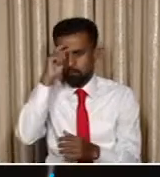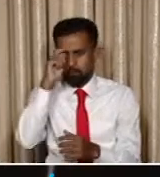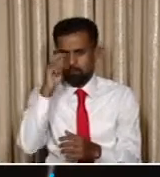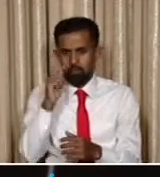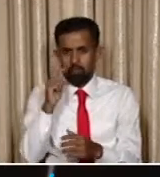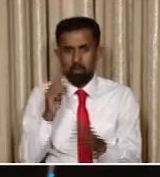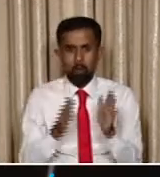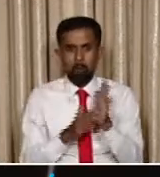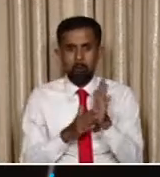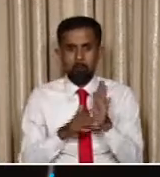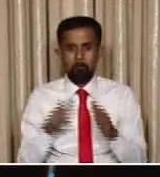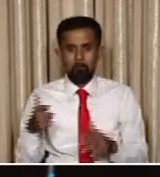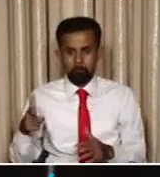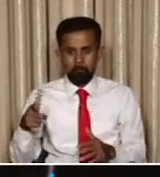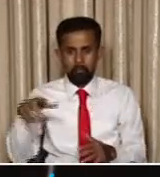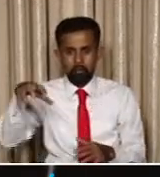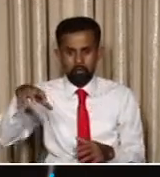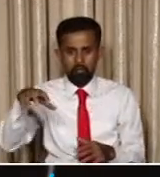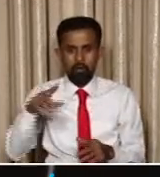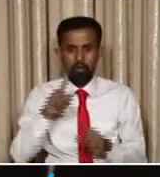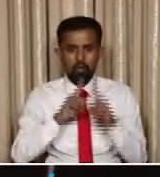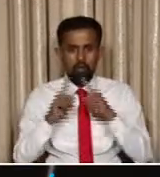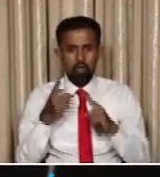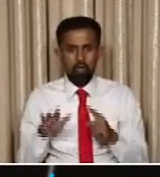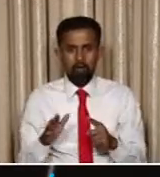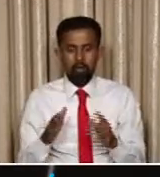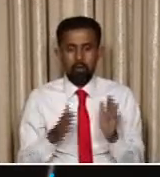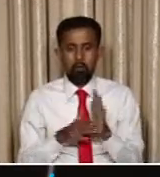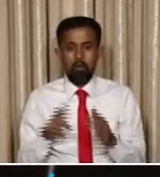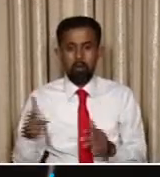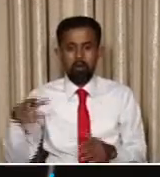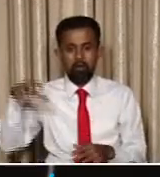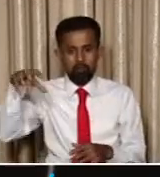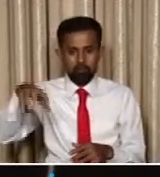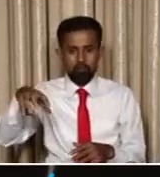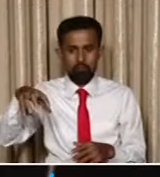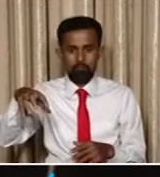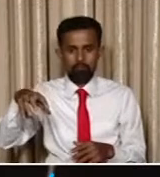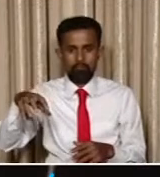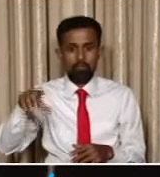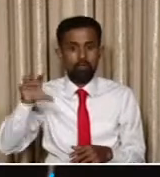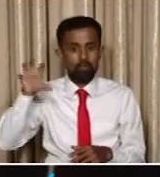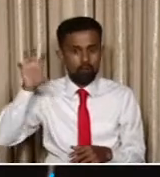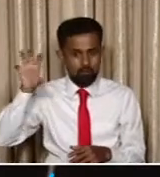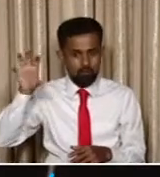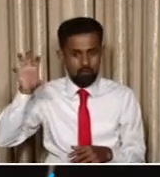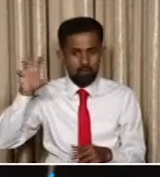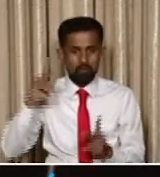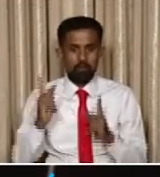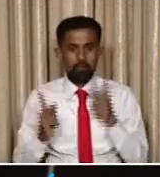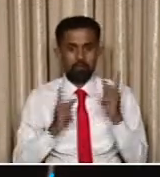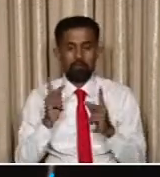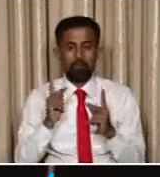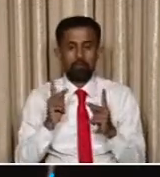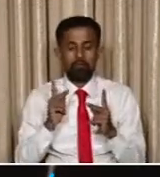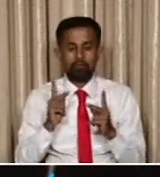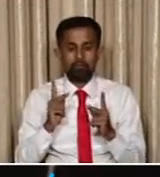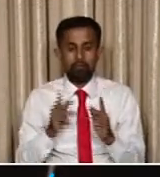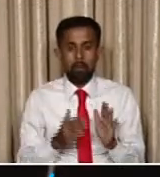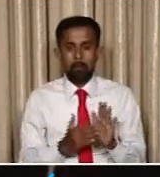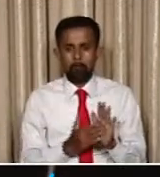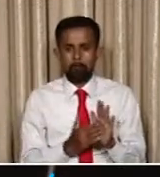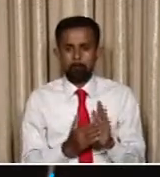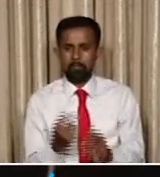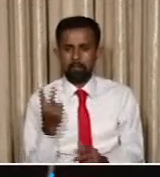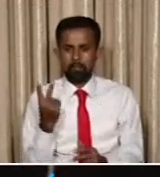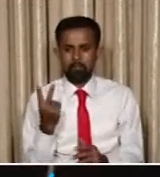මාලදිව ඉන ගැන අපි කතා කරනවා මාලදිව ඉන කියන රටට සංචාරකයෝ මිලියන